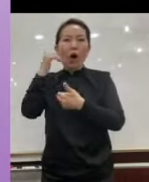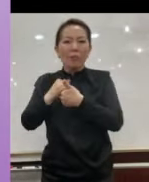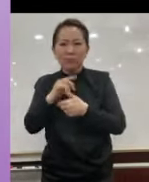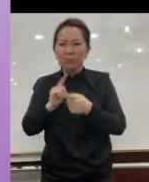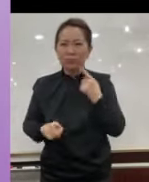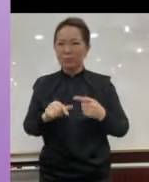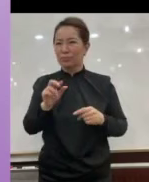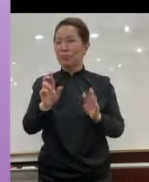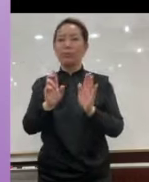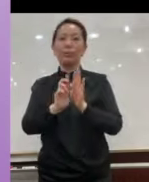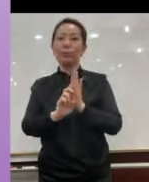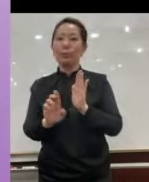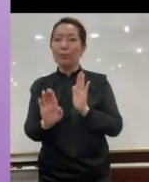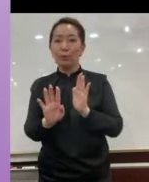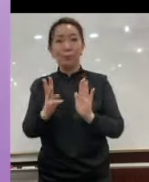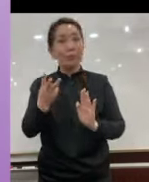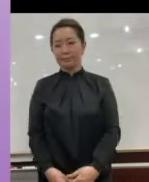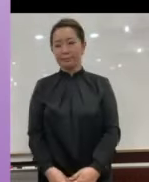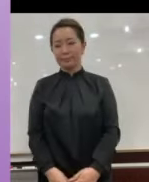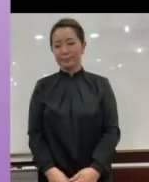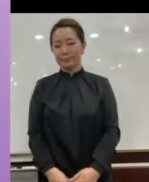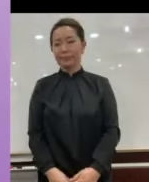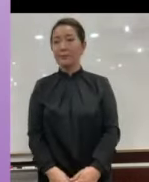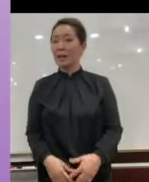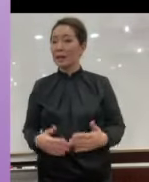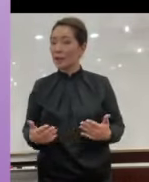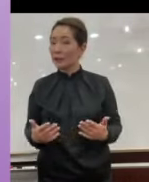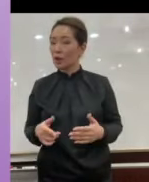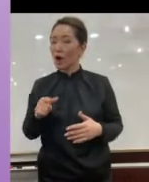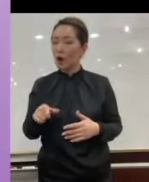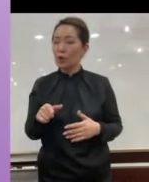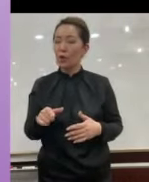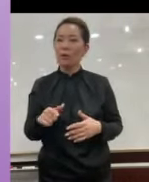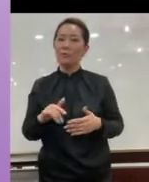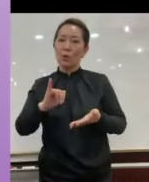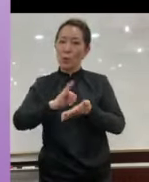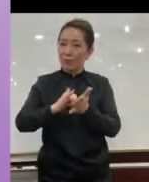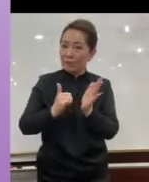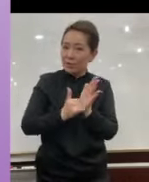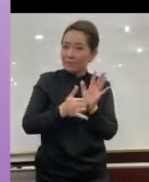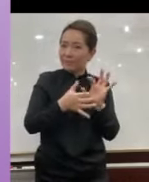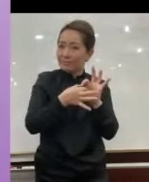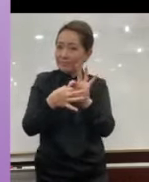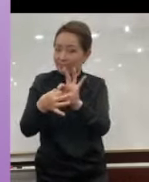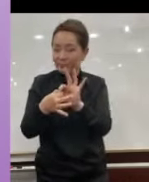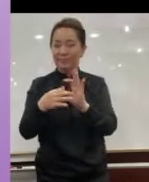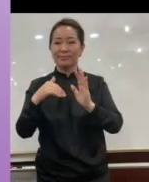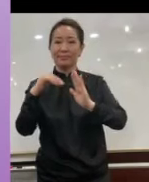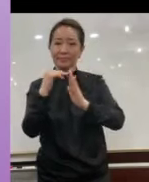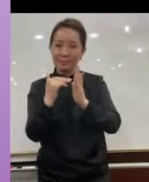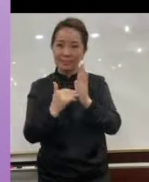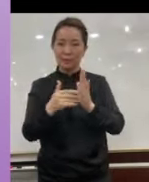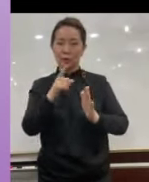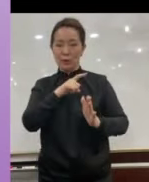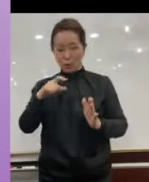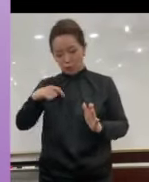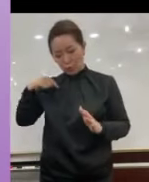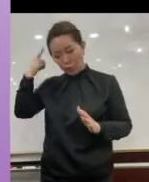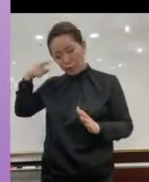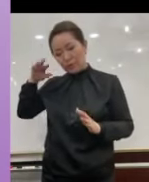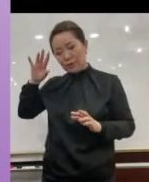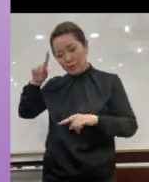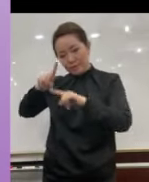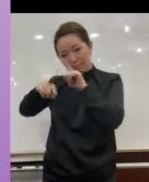боломжгүй болов гэж бодож байна. Тэр утгаараа арай дэлгэрүүлээд та бүхэнд одоо би өөрийнхөө бодож